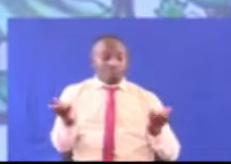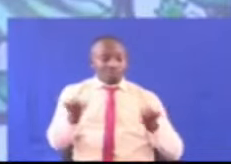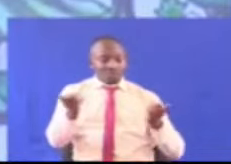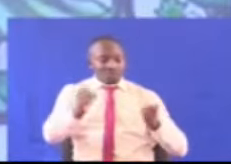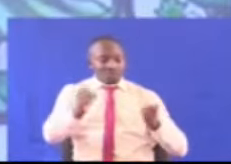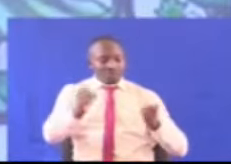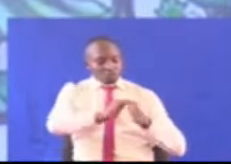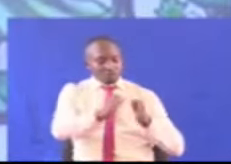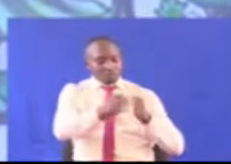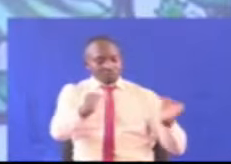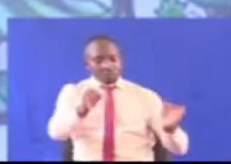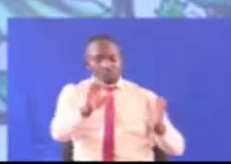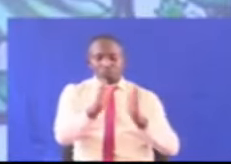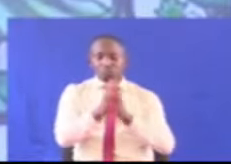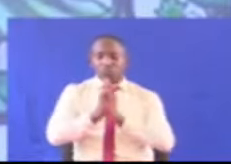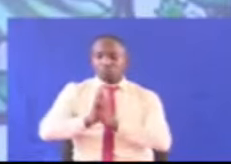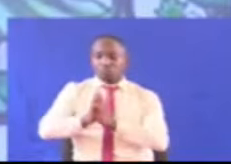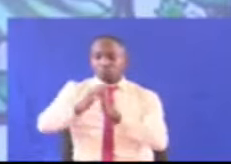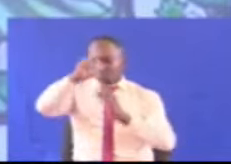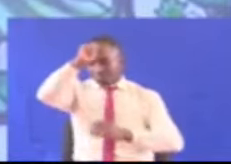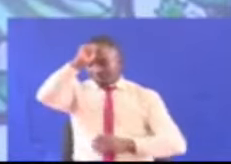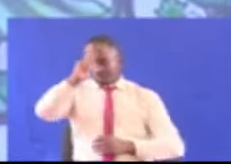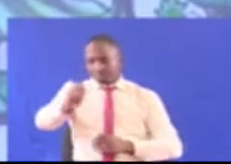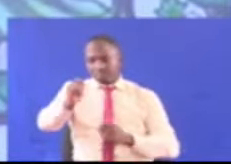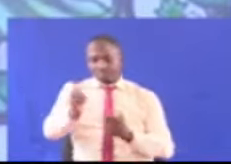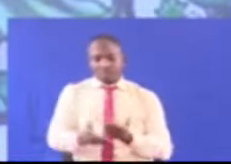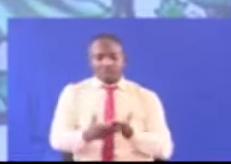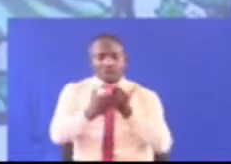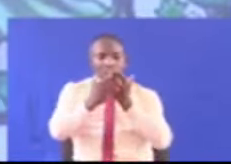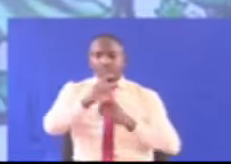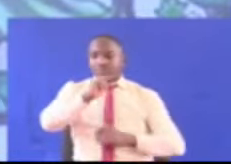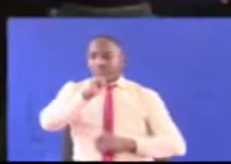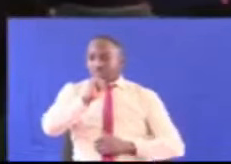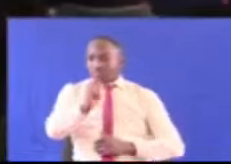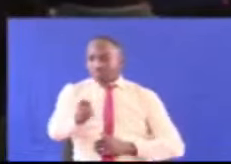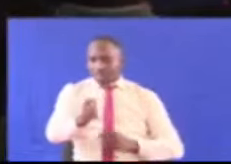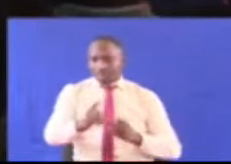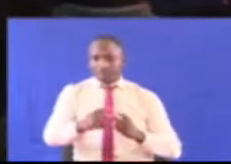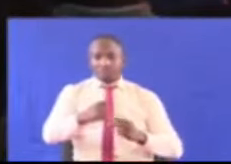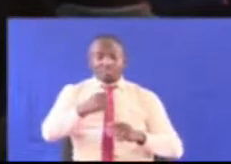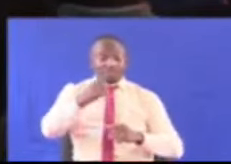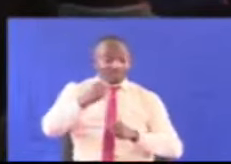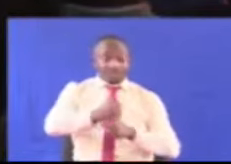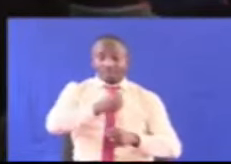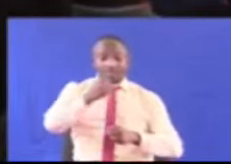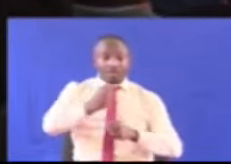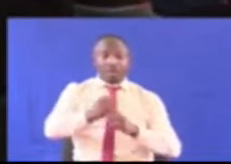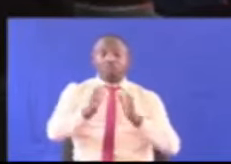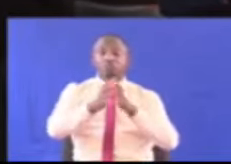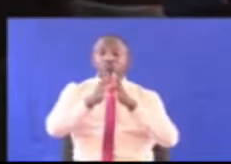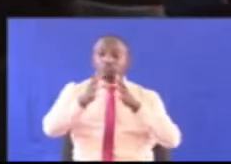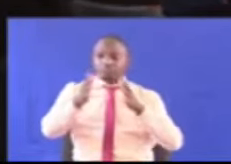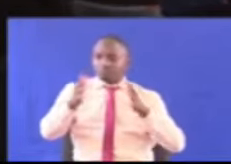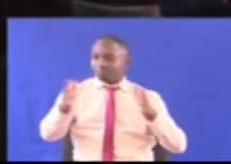nitumie fursa hii kumshukuru sana Mheshimiwa Naibu Spika. Amefanya kazi kubwa sana.